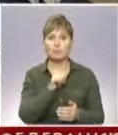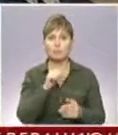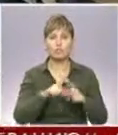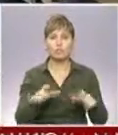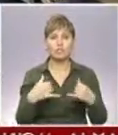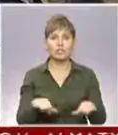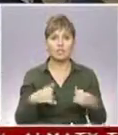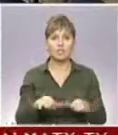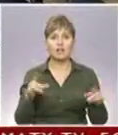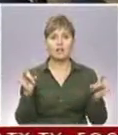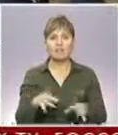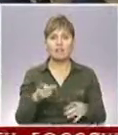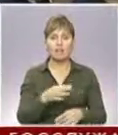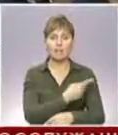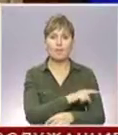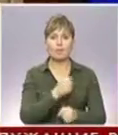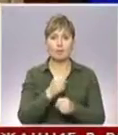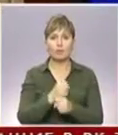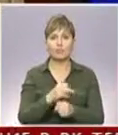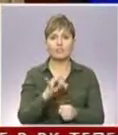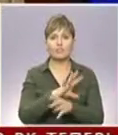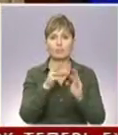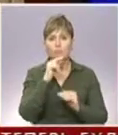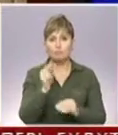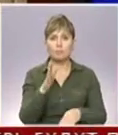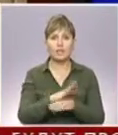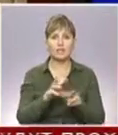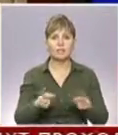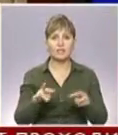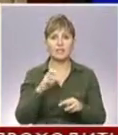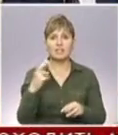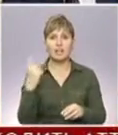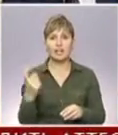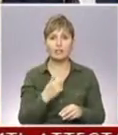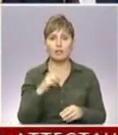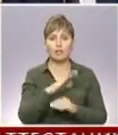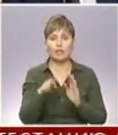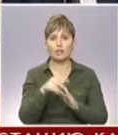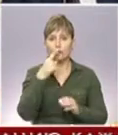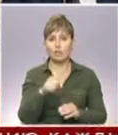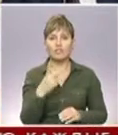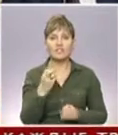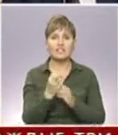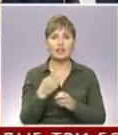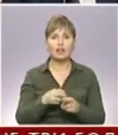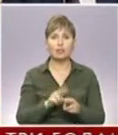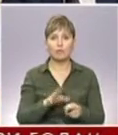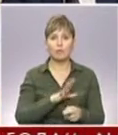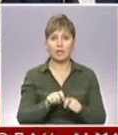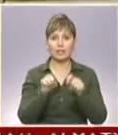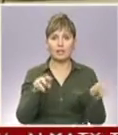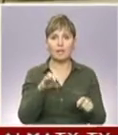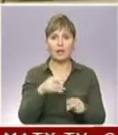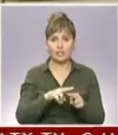школьные столовые и кафе для медработников. И всему виной приказ Министерства национальной экономики под номером 212, который вышел в марте этого